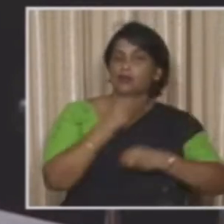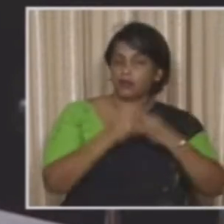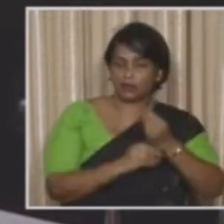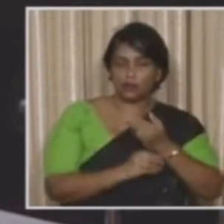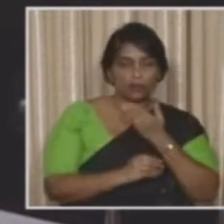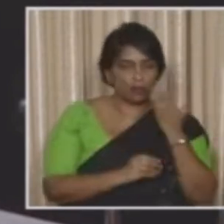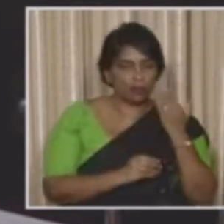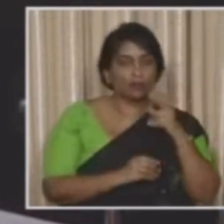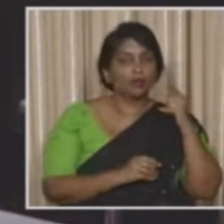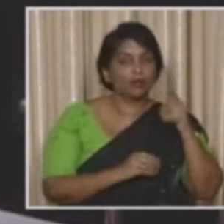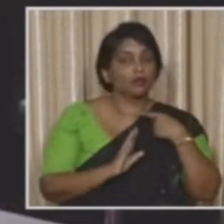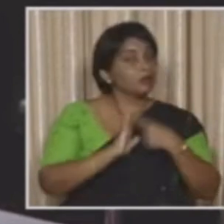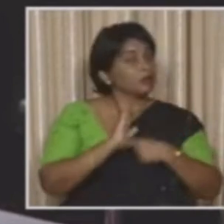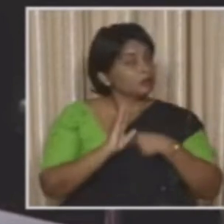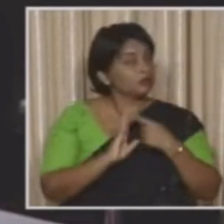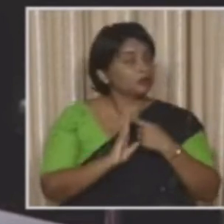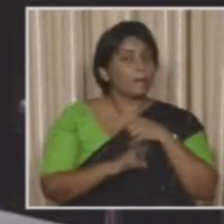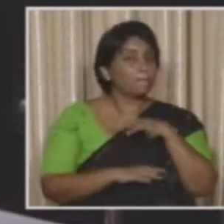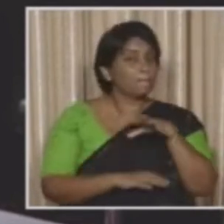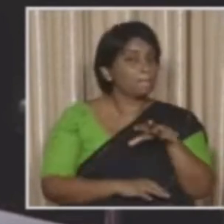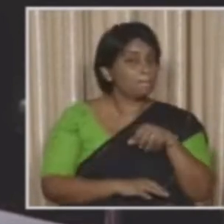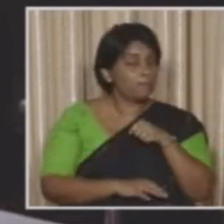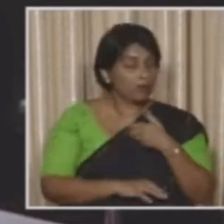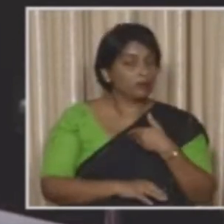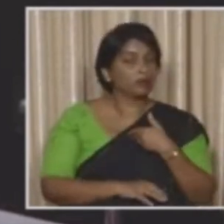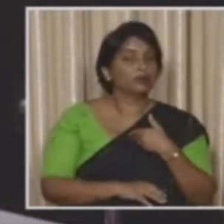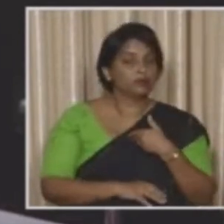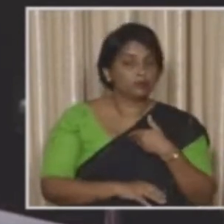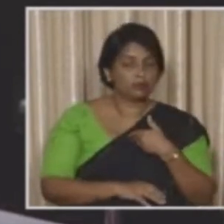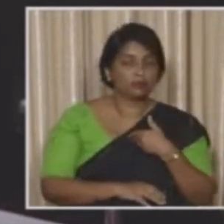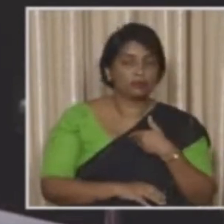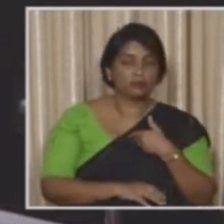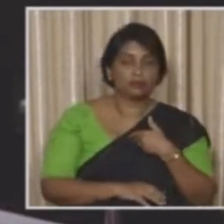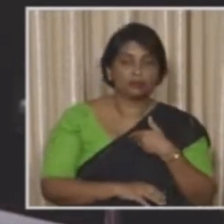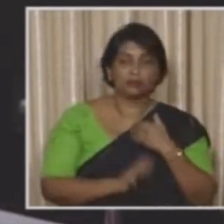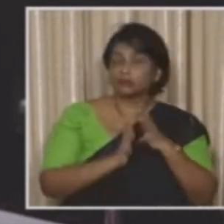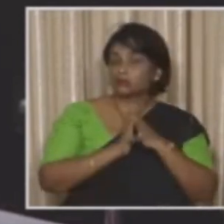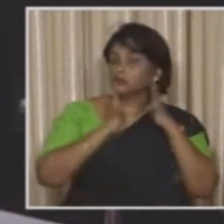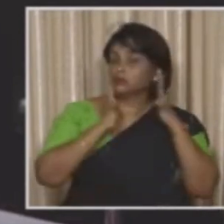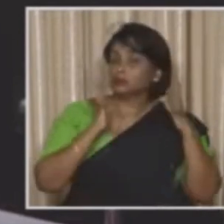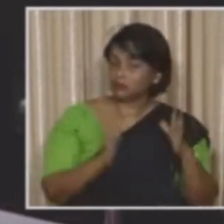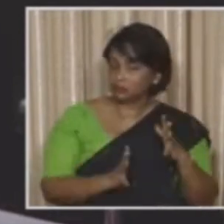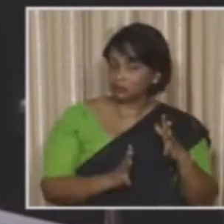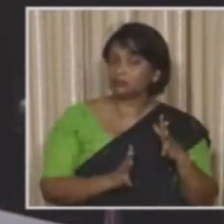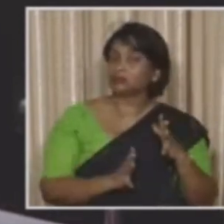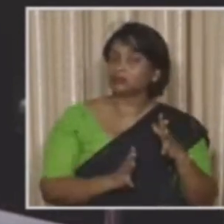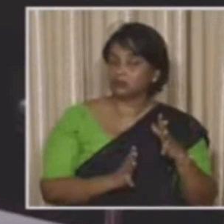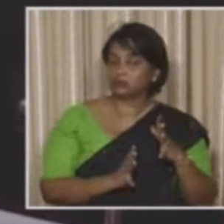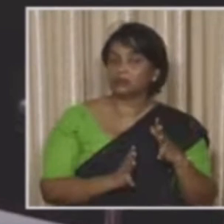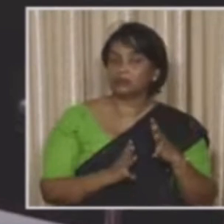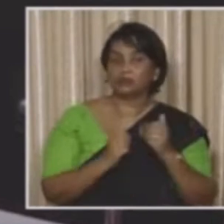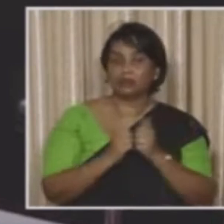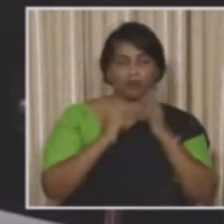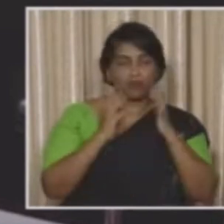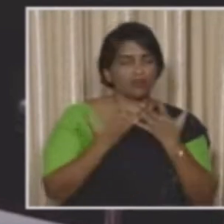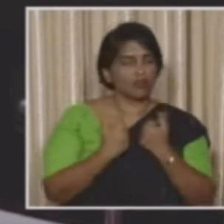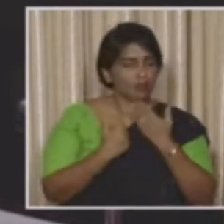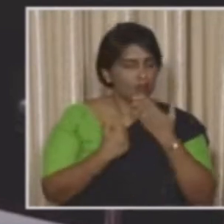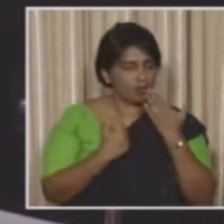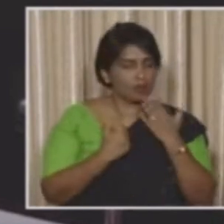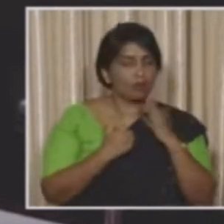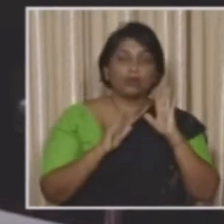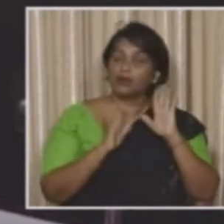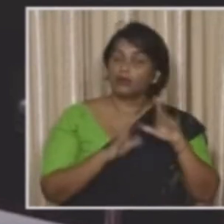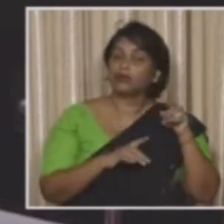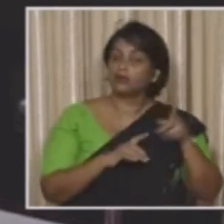පුළුවන්. ඒ අපේ රටේ පරිභෝජනයට වඩා අධික මේ විභවයක් අපිට තිබෙනවා.